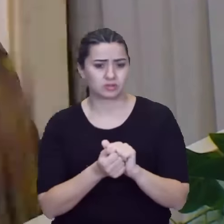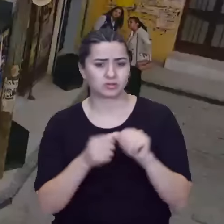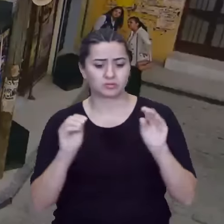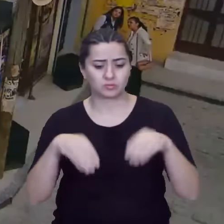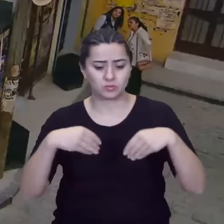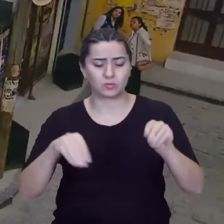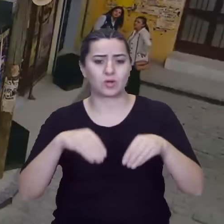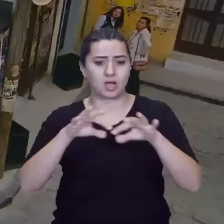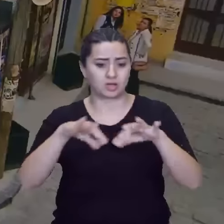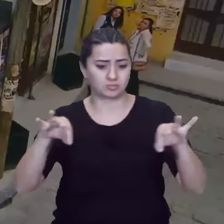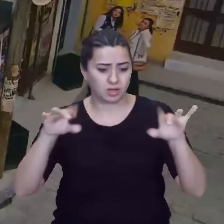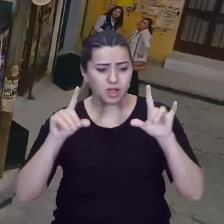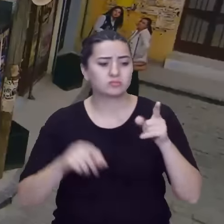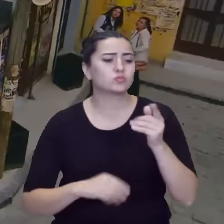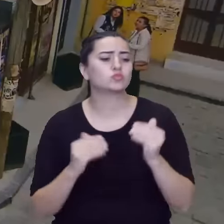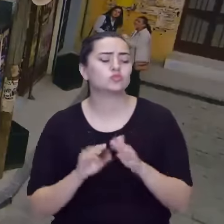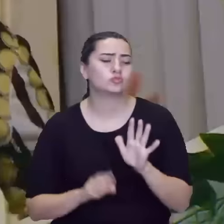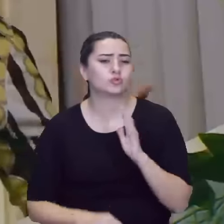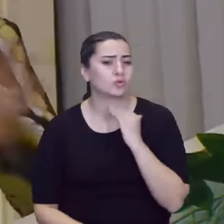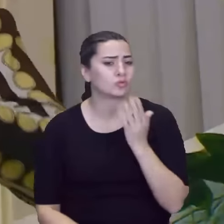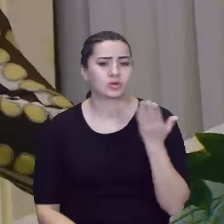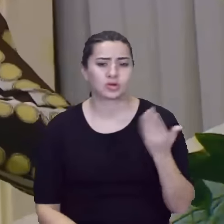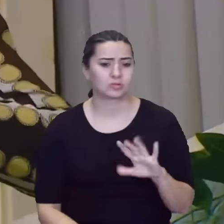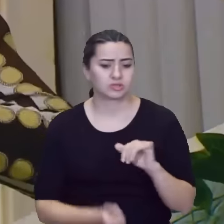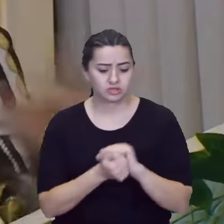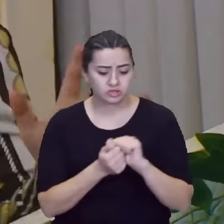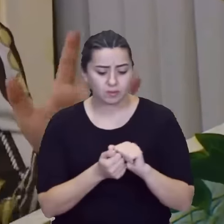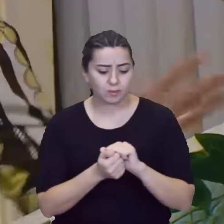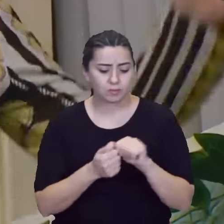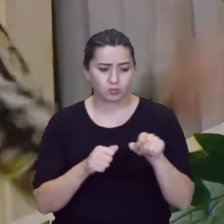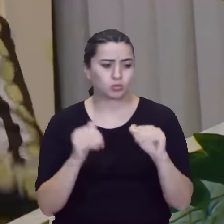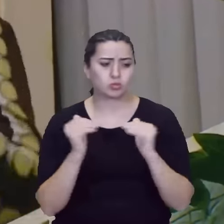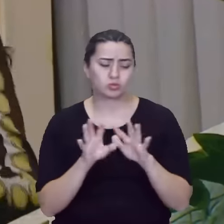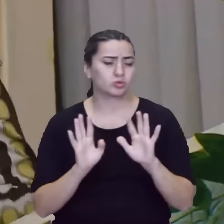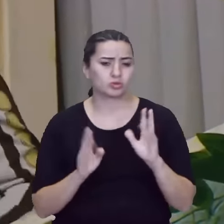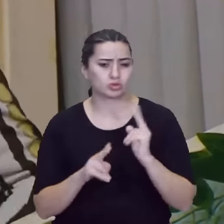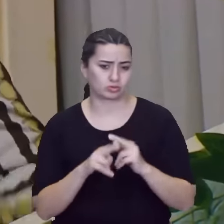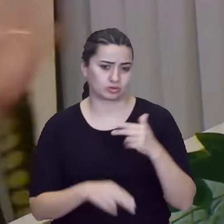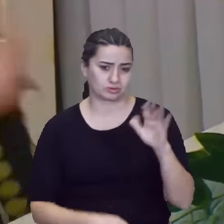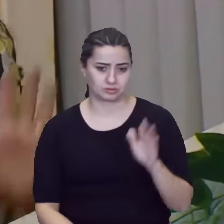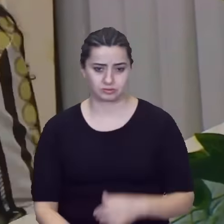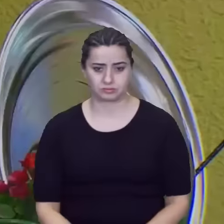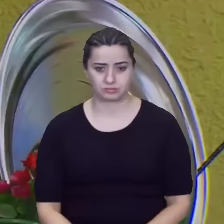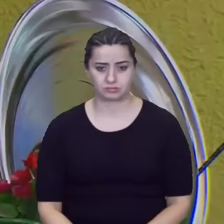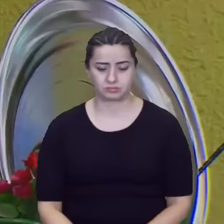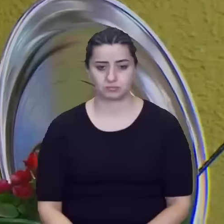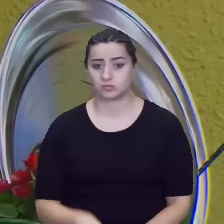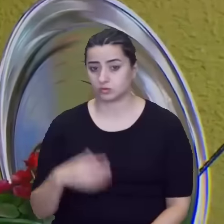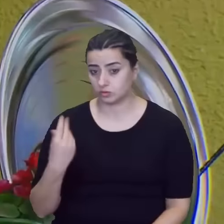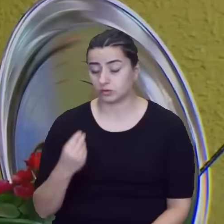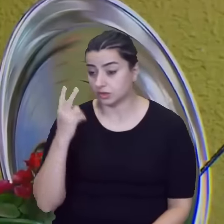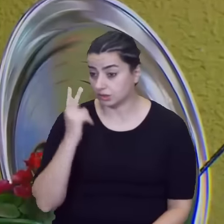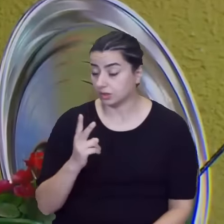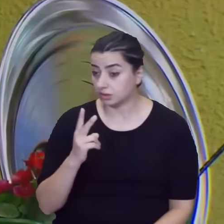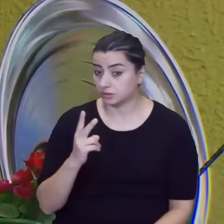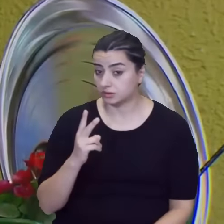burada güzel çırpacağım, asacağım. Olmaz. Hayatta ben burada çamaşırlarımı kurutamam. Çabuk götürün bunu buradan. O zaman